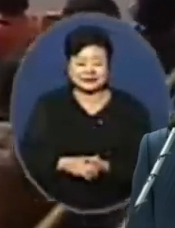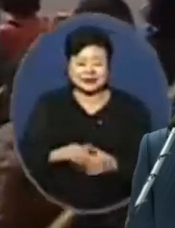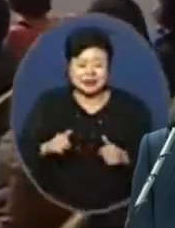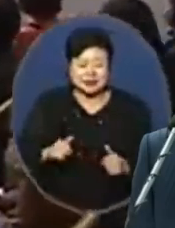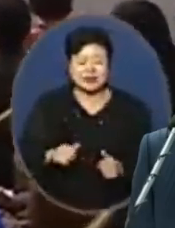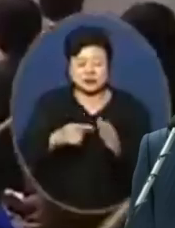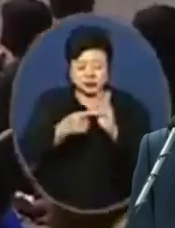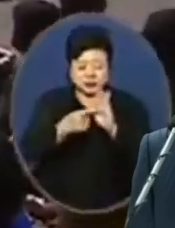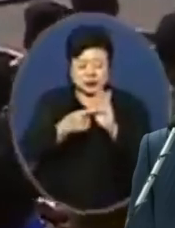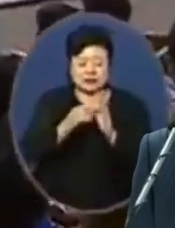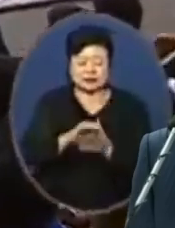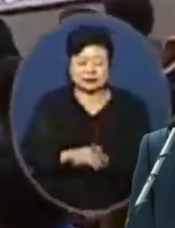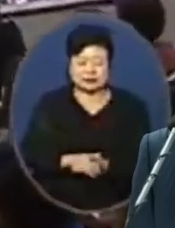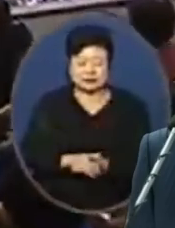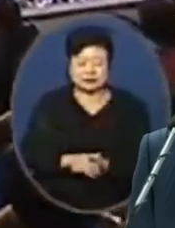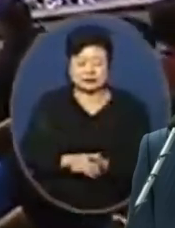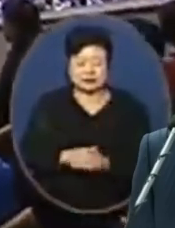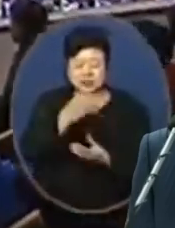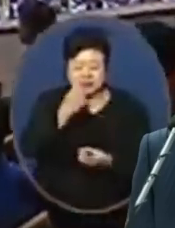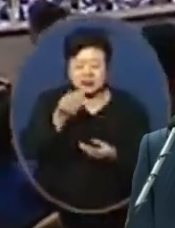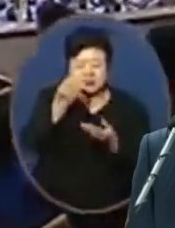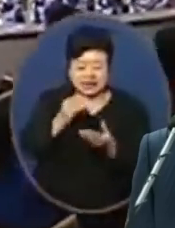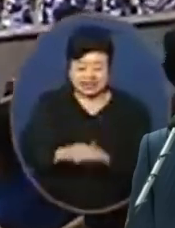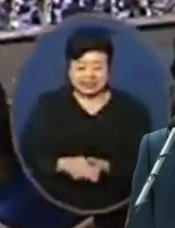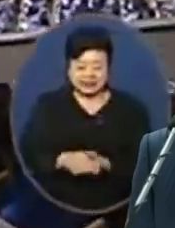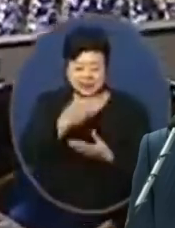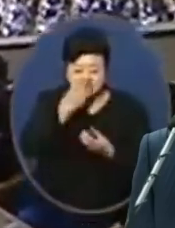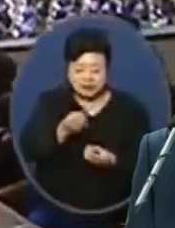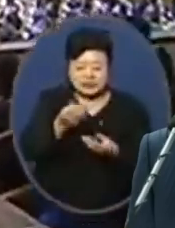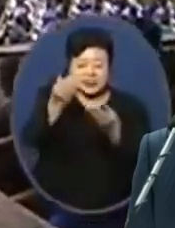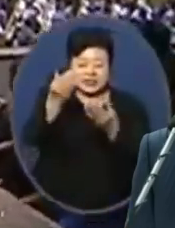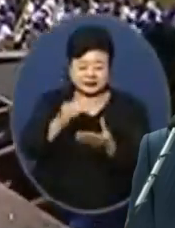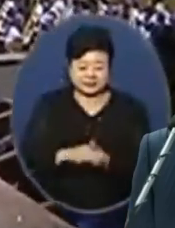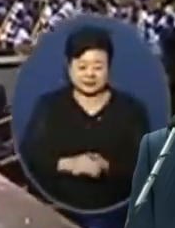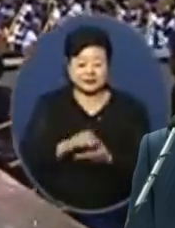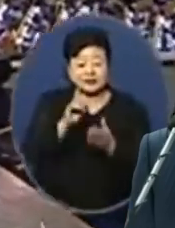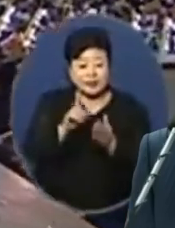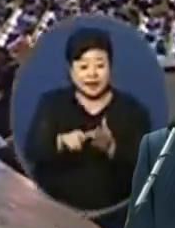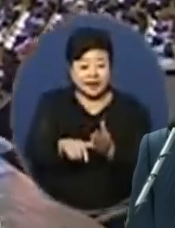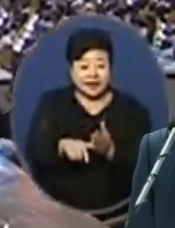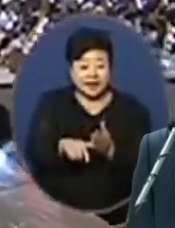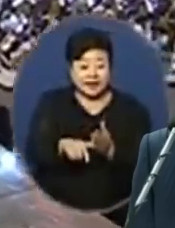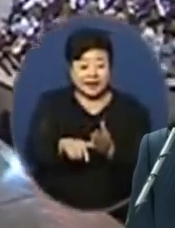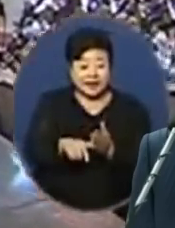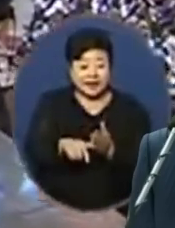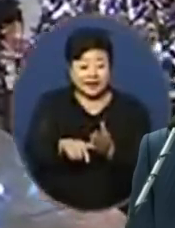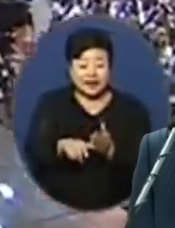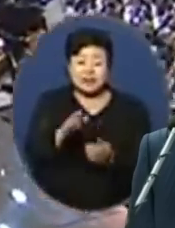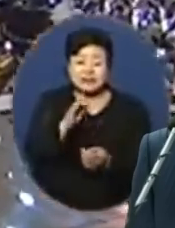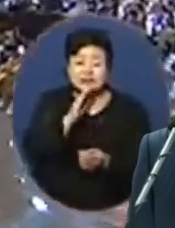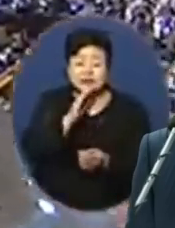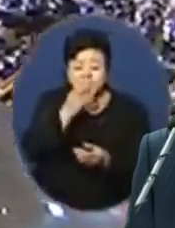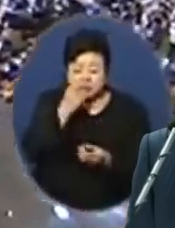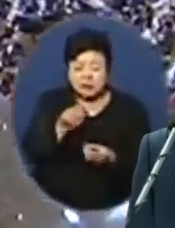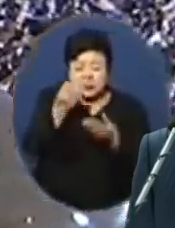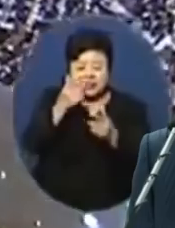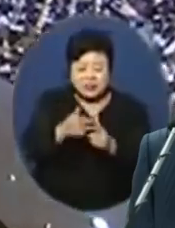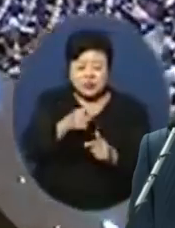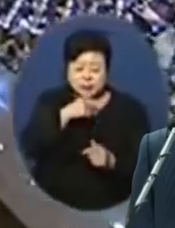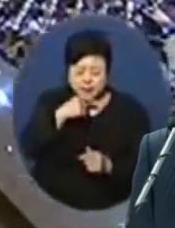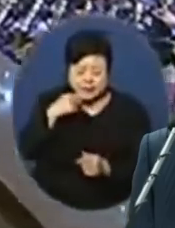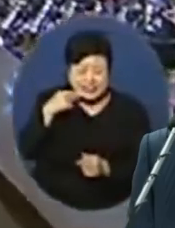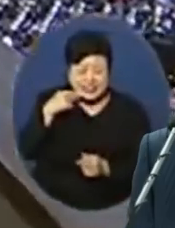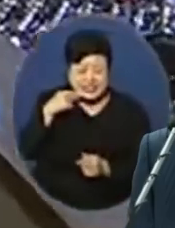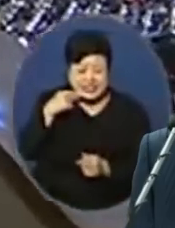적극적으로 표시한 것이 우리의 성찬 예식인 것입니다. 성찬 때 실제로 성찬에 예수님의